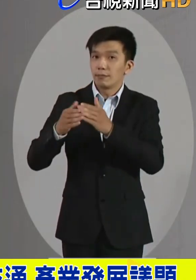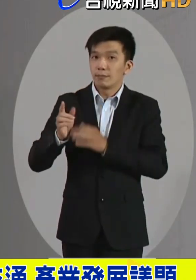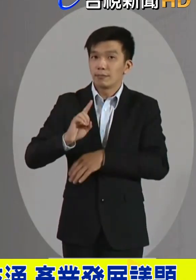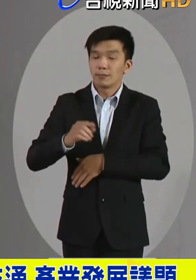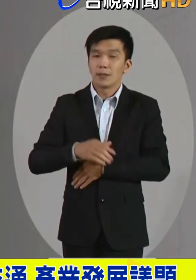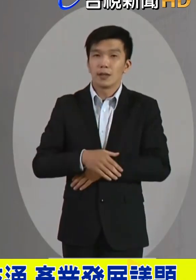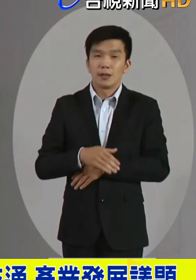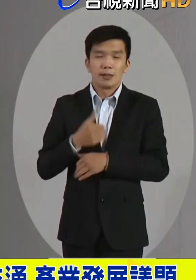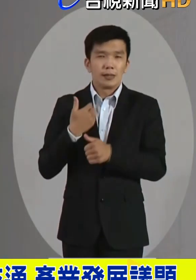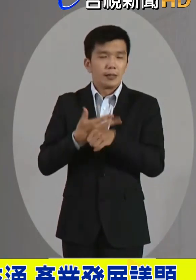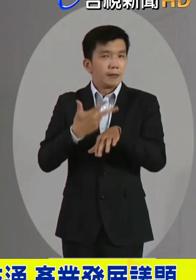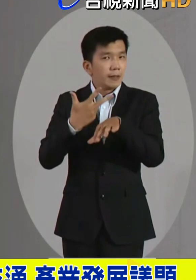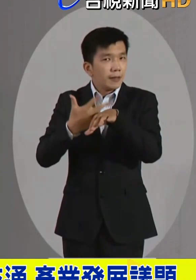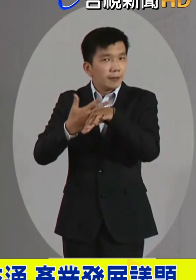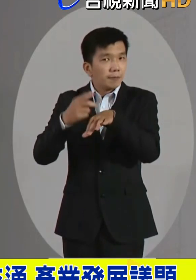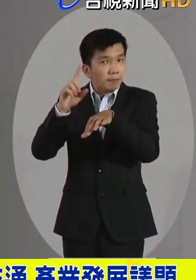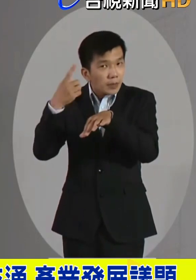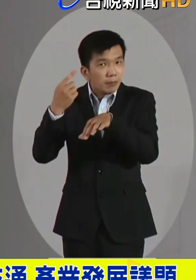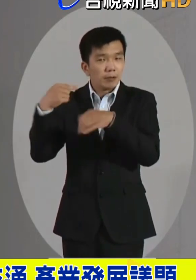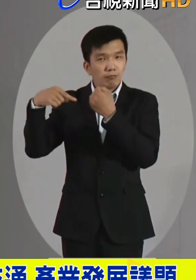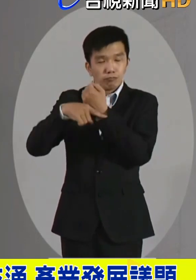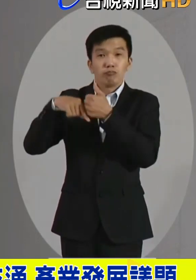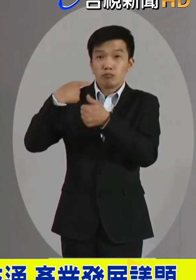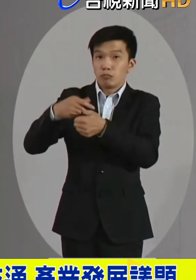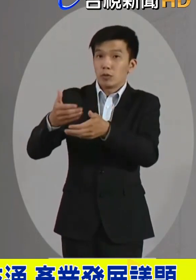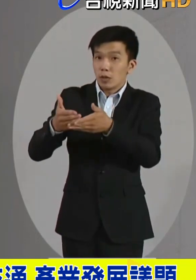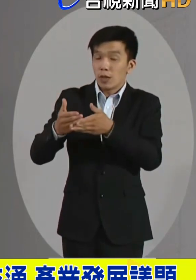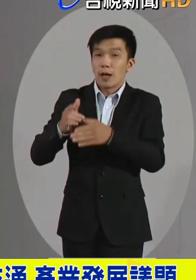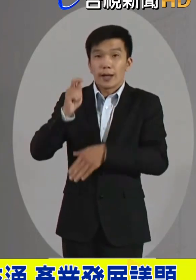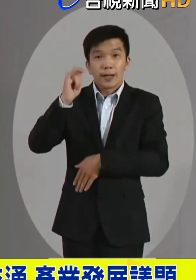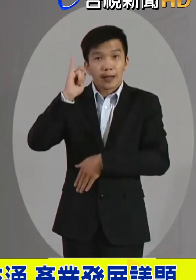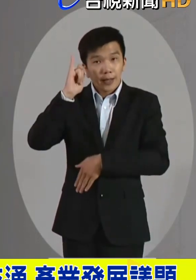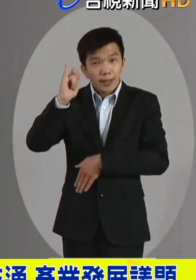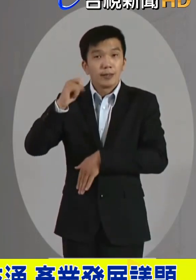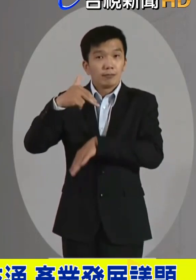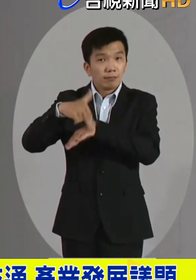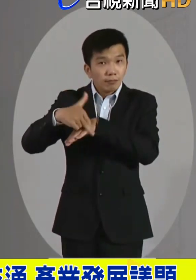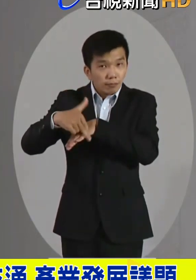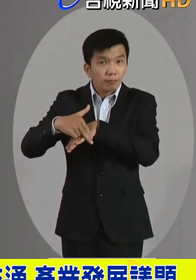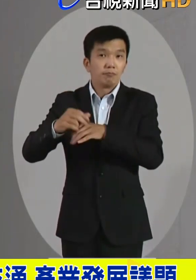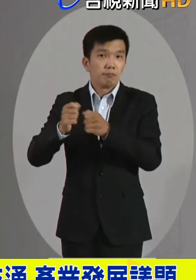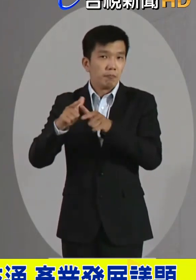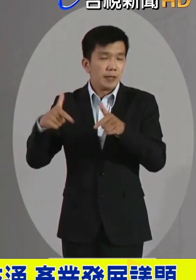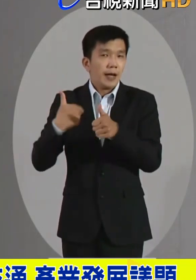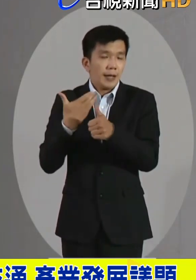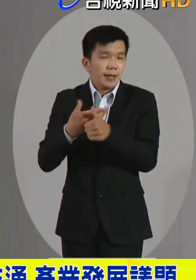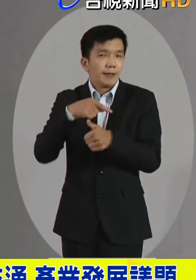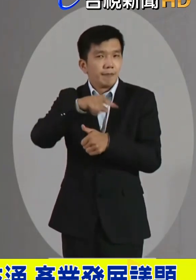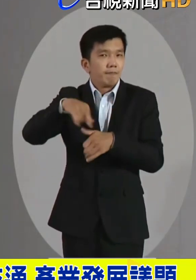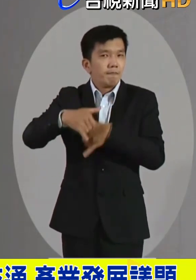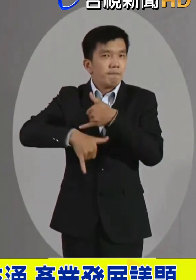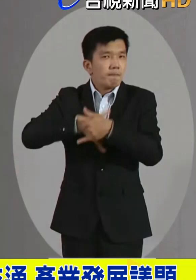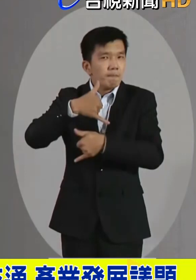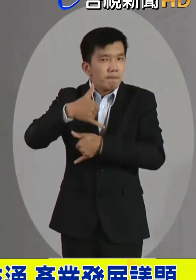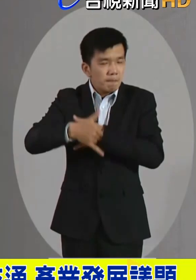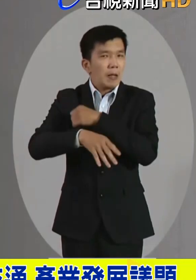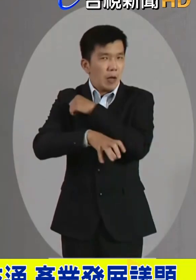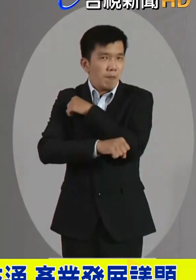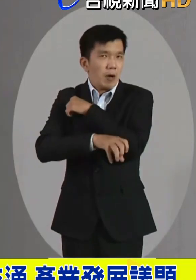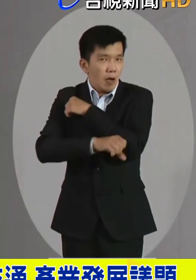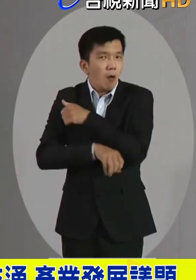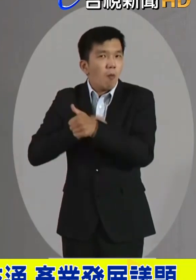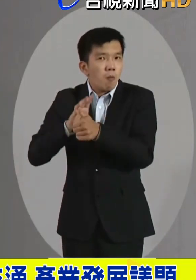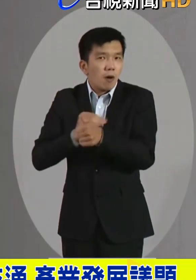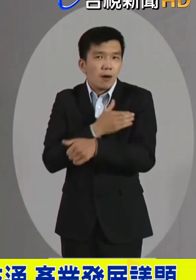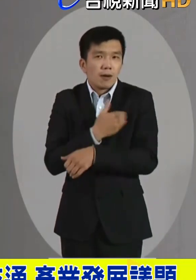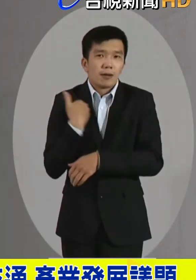得科技的缘起，所以 STEAM 的课程、 AI 的课程，让他们都成为生活中最基本的运用